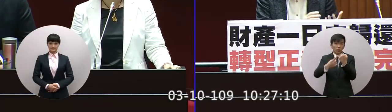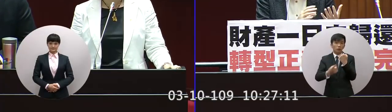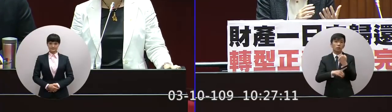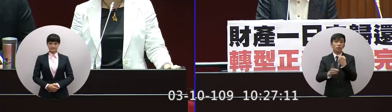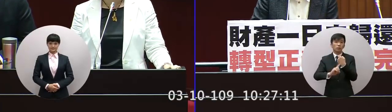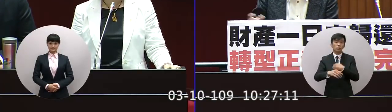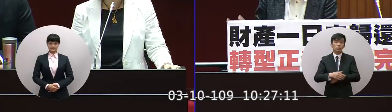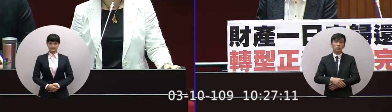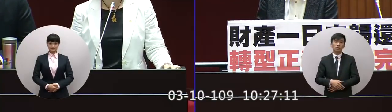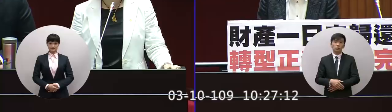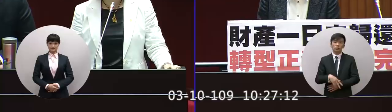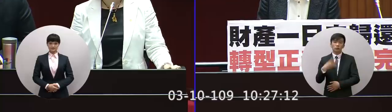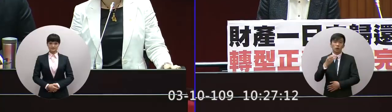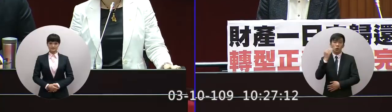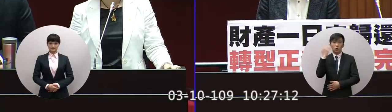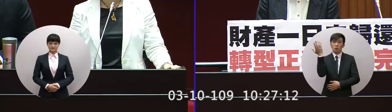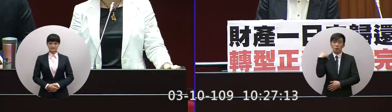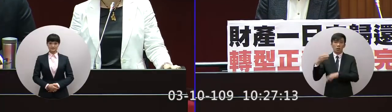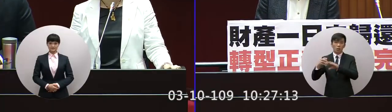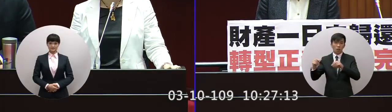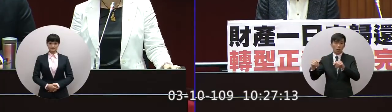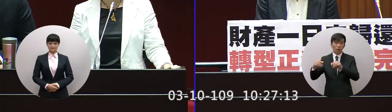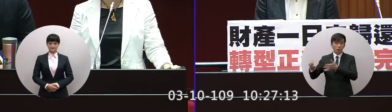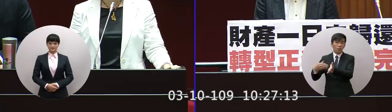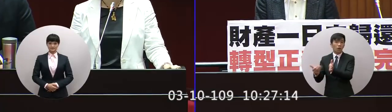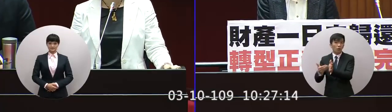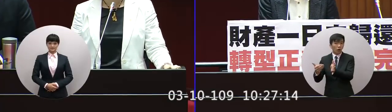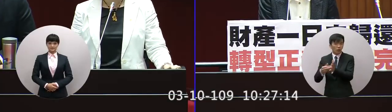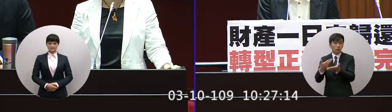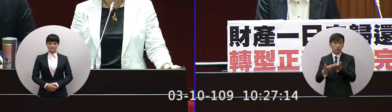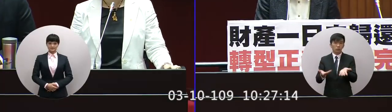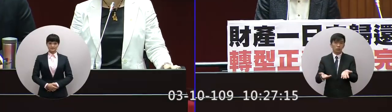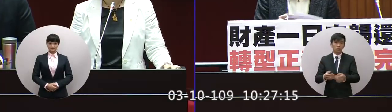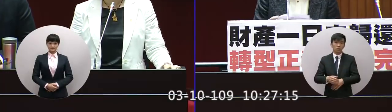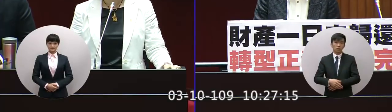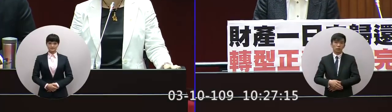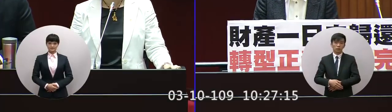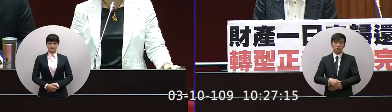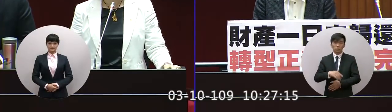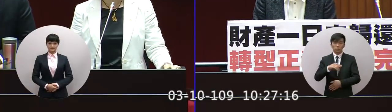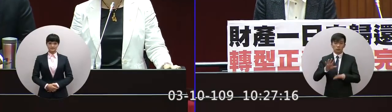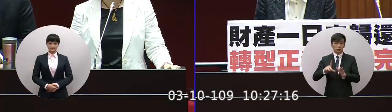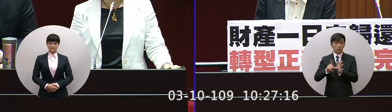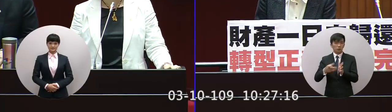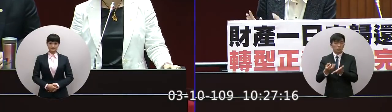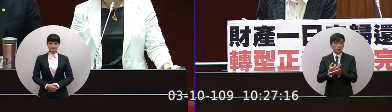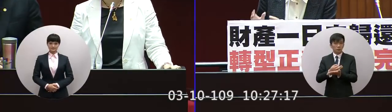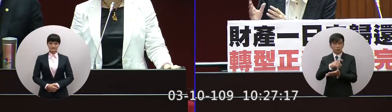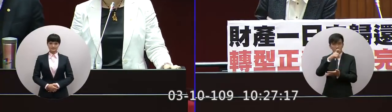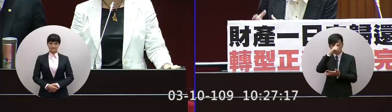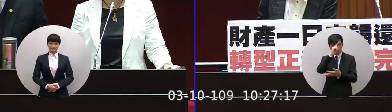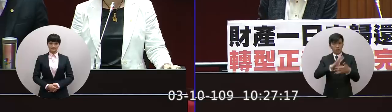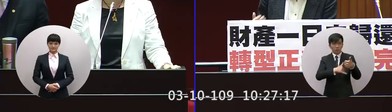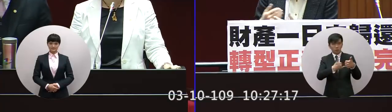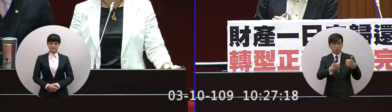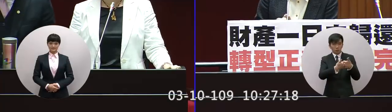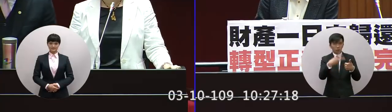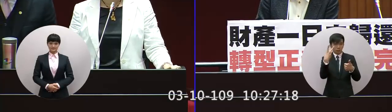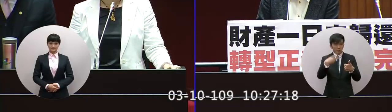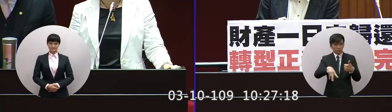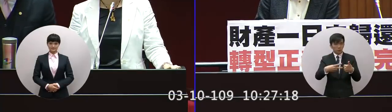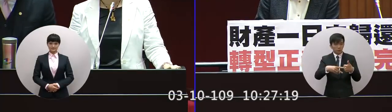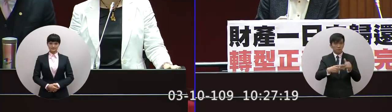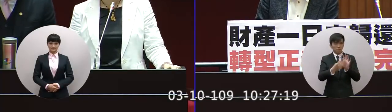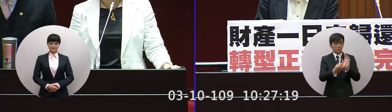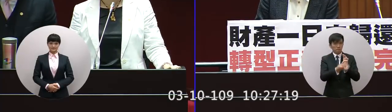嘱，然后已经转卖的土地要如何协助处理，这个部分我希望就是促转，因为今天时间有限，希望促转会这边进一步来给